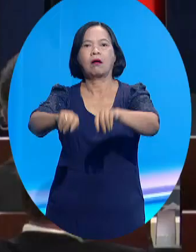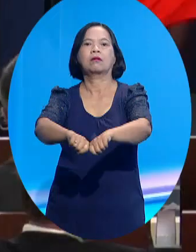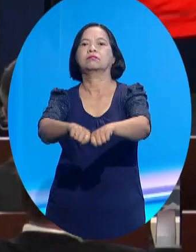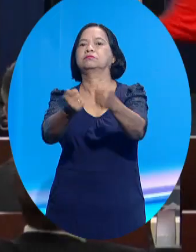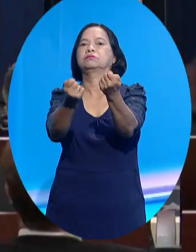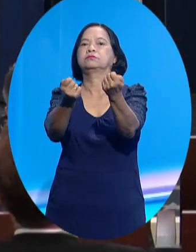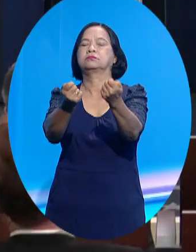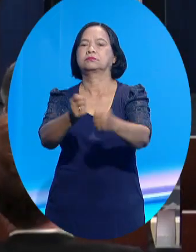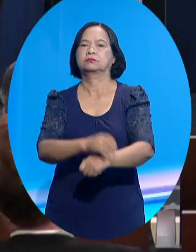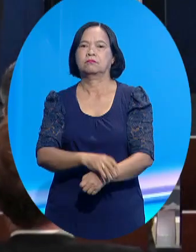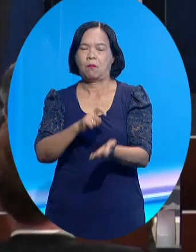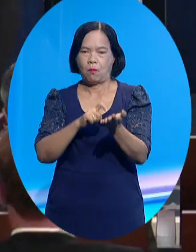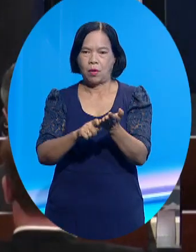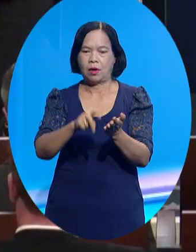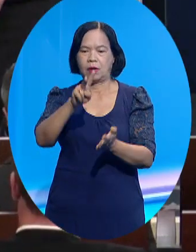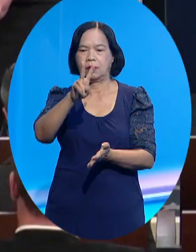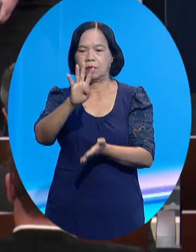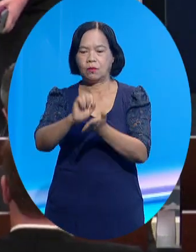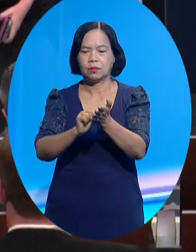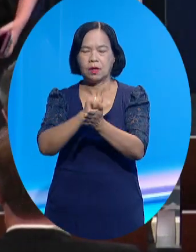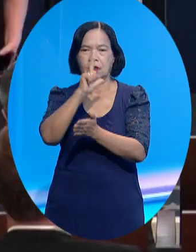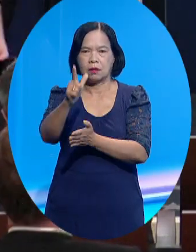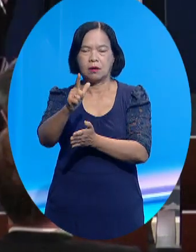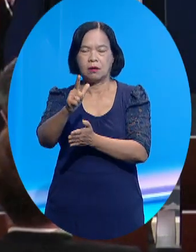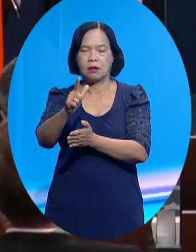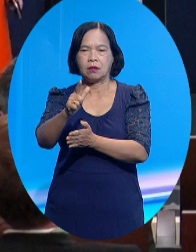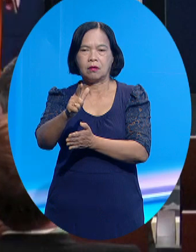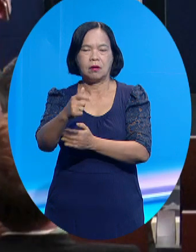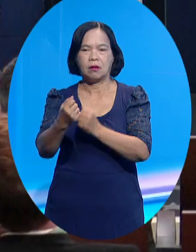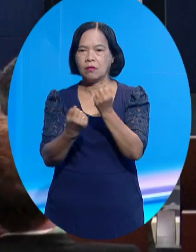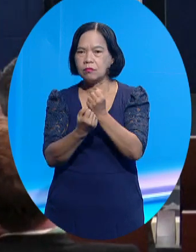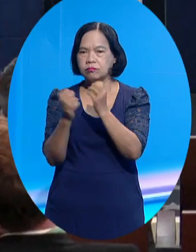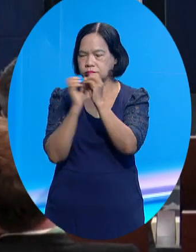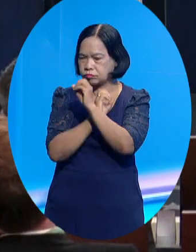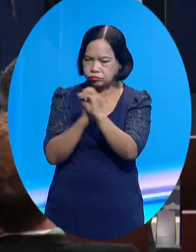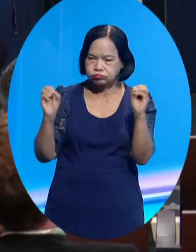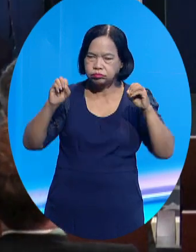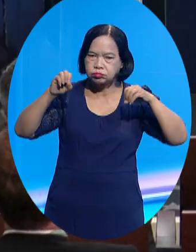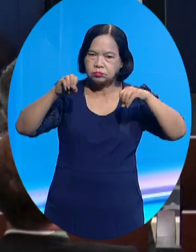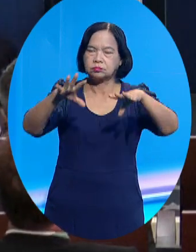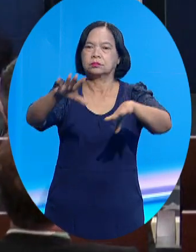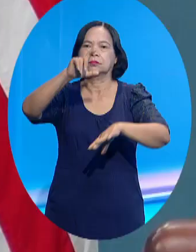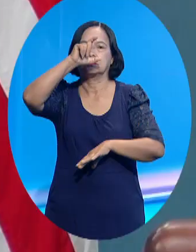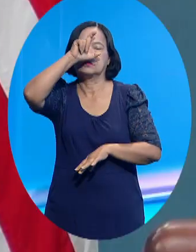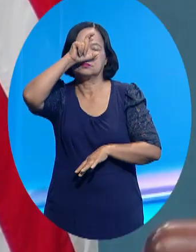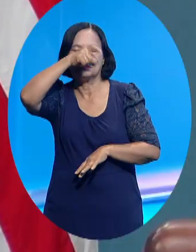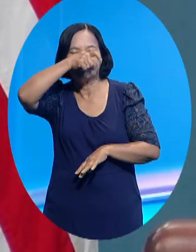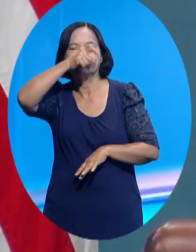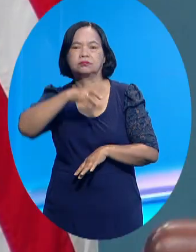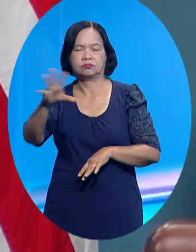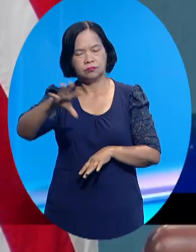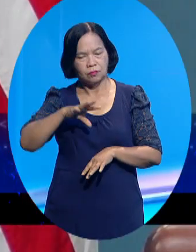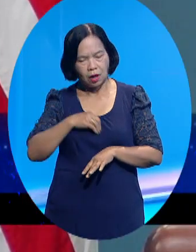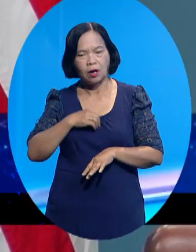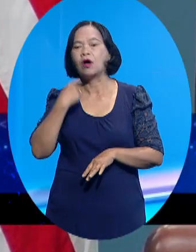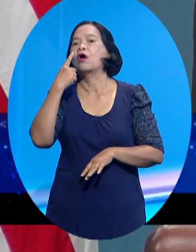hại Mỹ trong ngày 24 tháng 7 tái khẳng định lập trường không ủng hộ Ukraina Tiến hành tấn công lãnh thổ Nga chúng